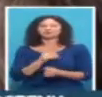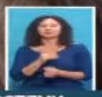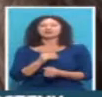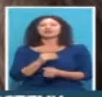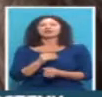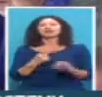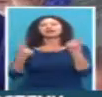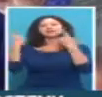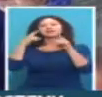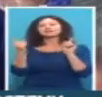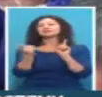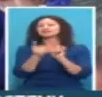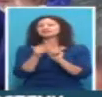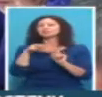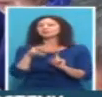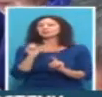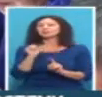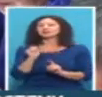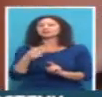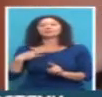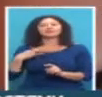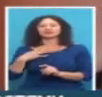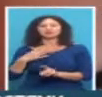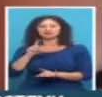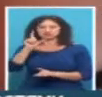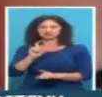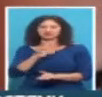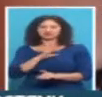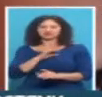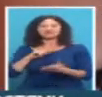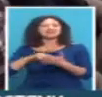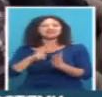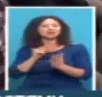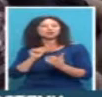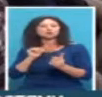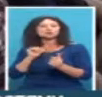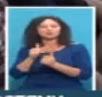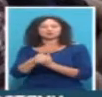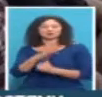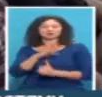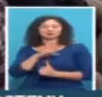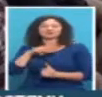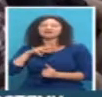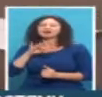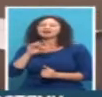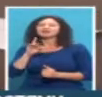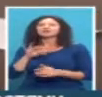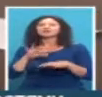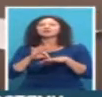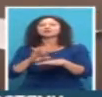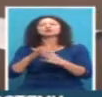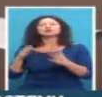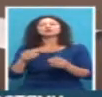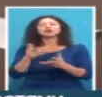Инициатора встречи Павла Абрамова характеризует как неравнодушного, целеустремленного молодого человека. По его инициативе в Тарановском районе проводится большое